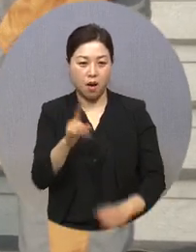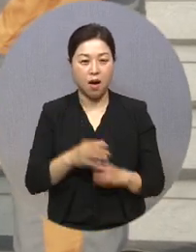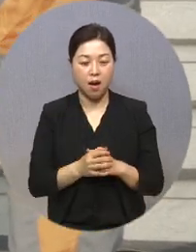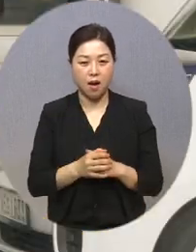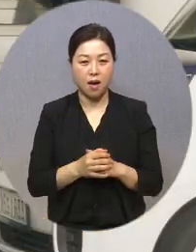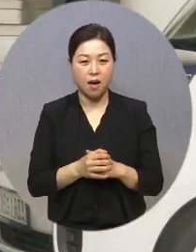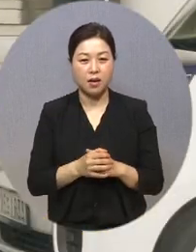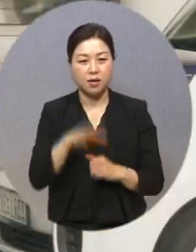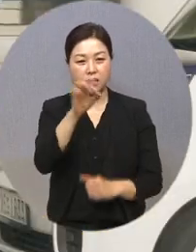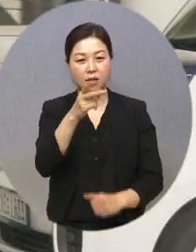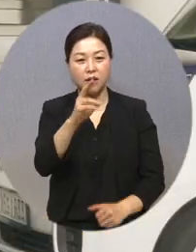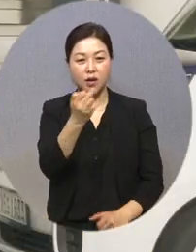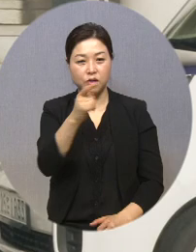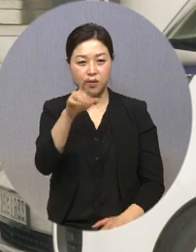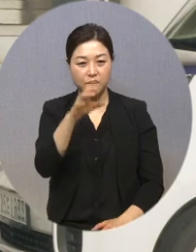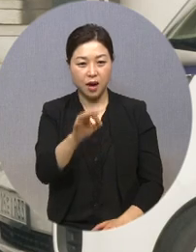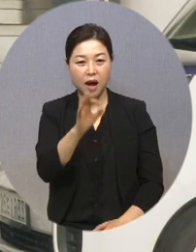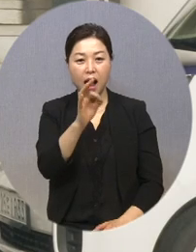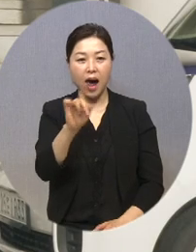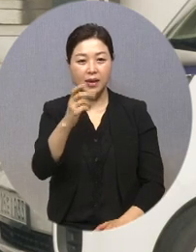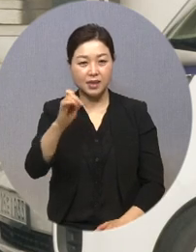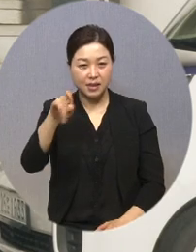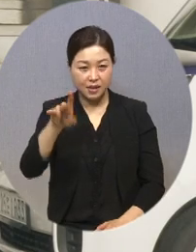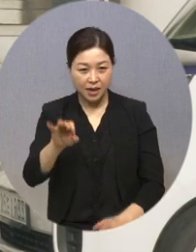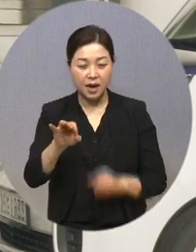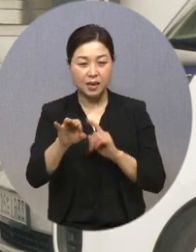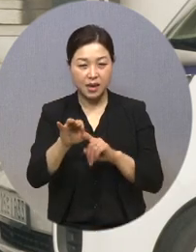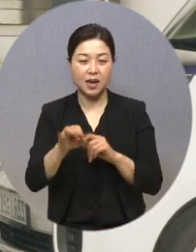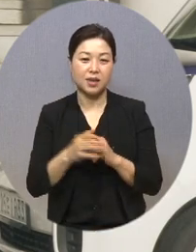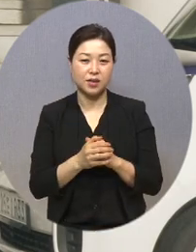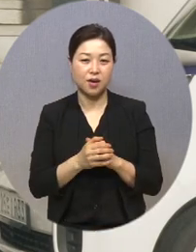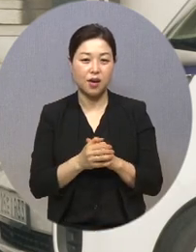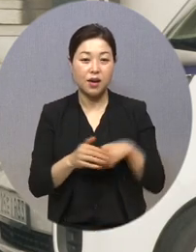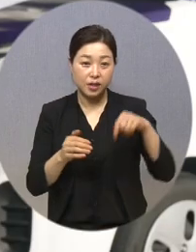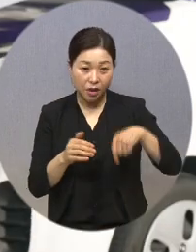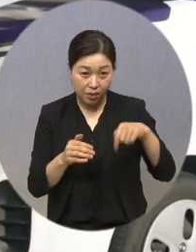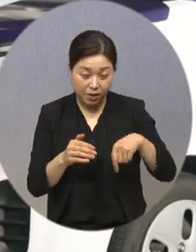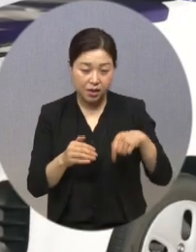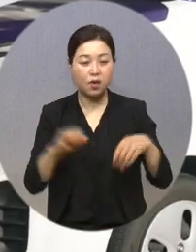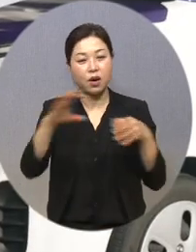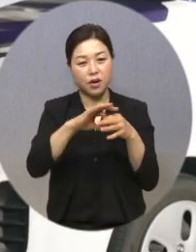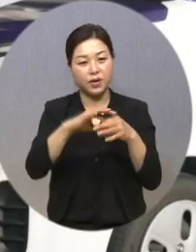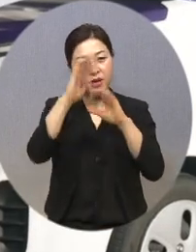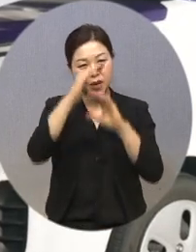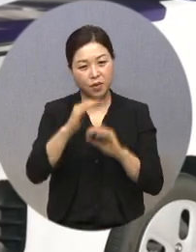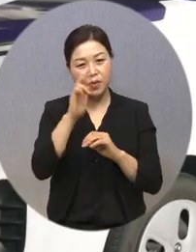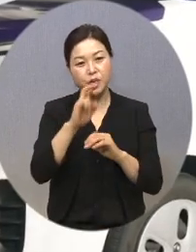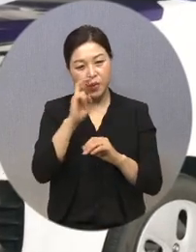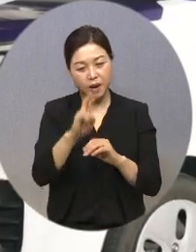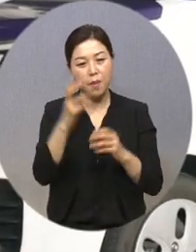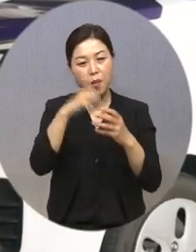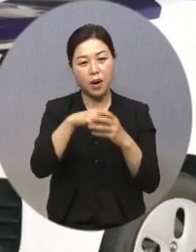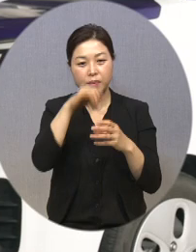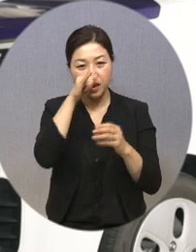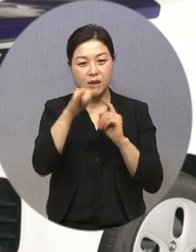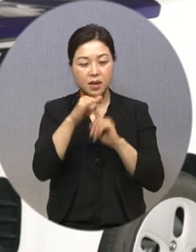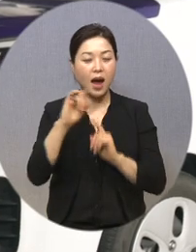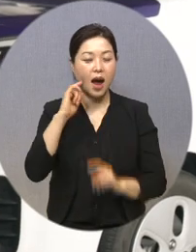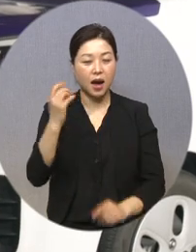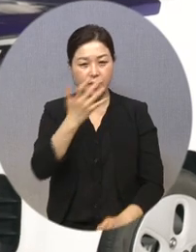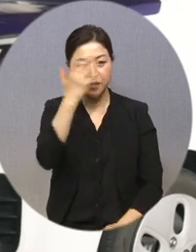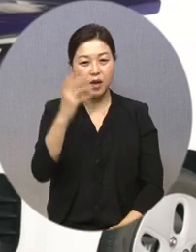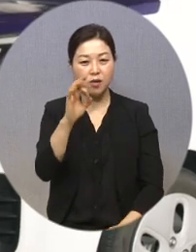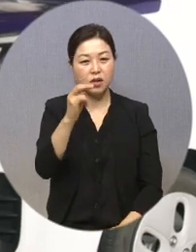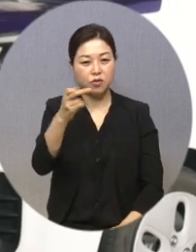모든 영광의 것들이 들어있기 때문에 노래로 들으셔도 행복하실 것 같아요. 노래 영광아리랑 아름다운 영광 많이